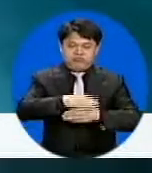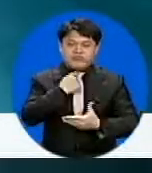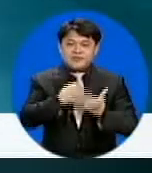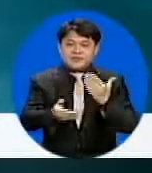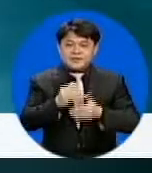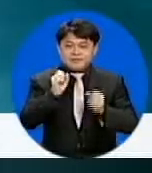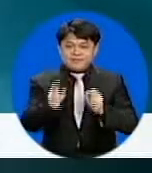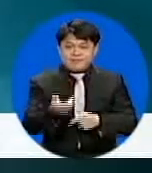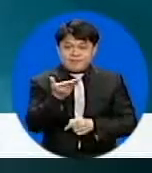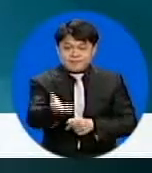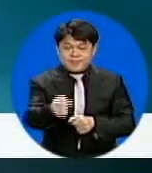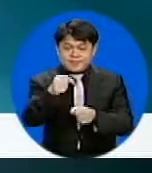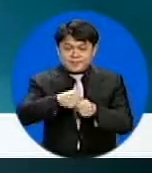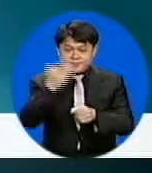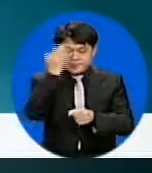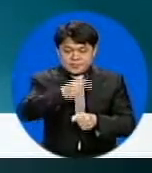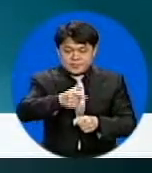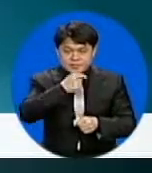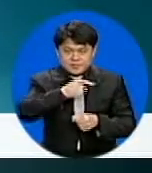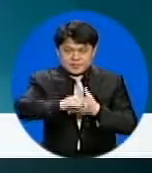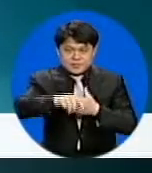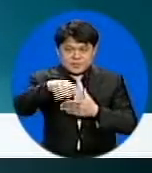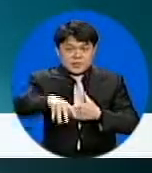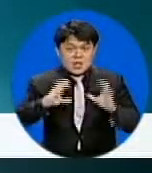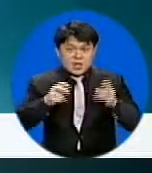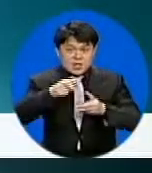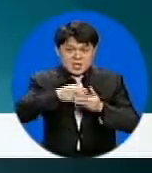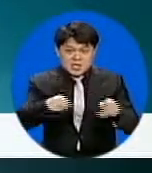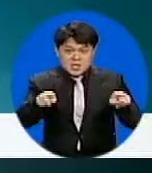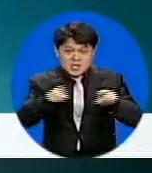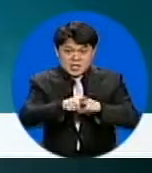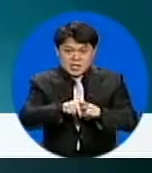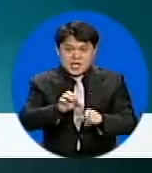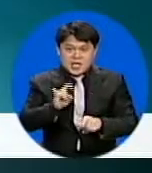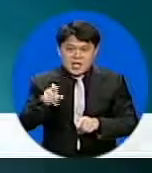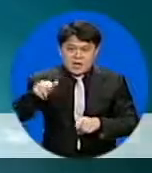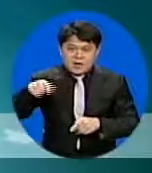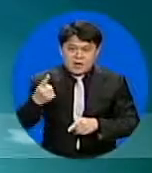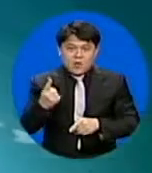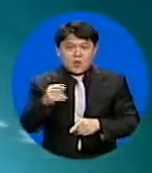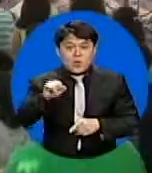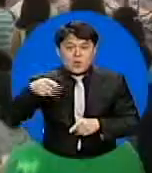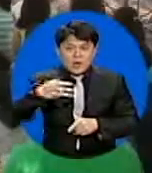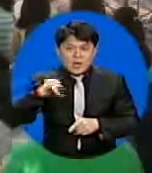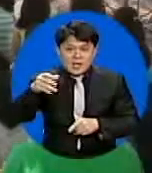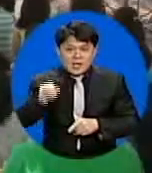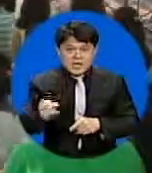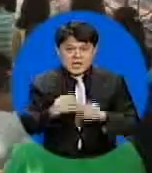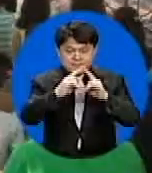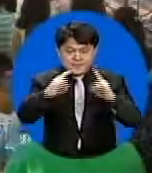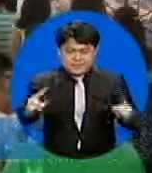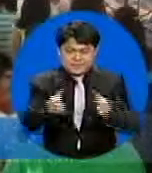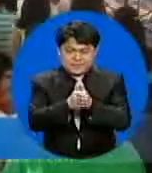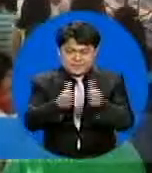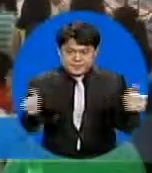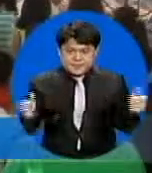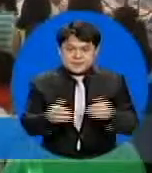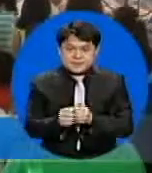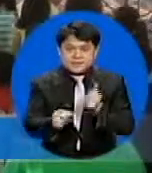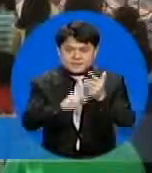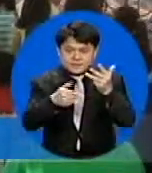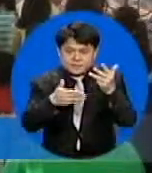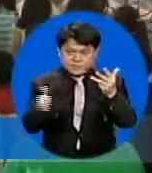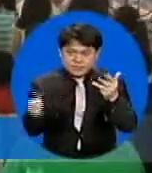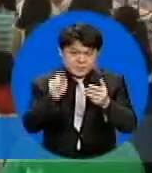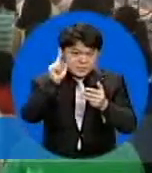기회를 제공하고자 여수 지역 아동센터와 함께하는 에코 힐링 캠프가 열렸습니다. 지난 9일부터 이틀간 열린